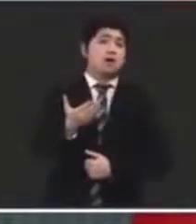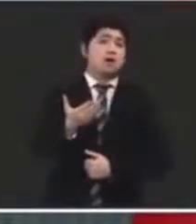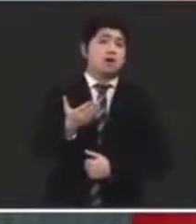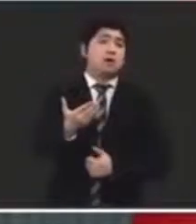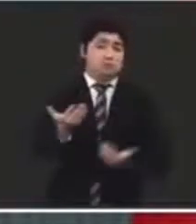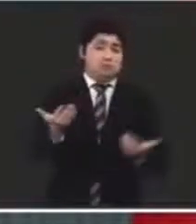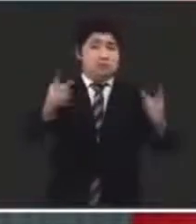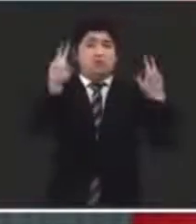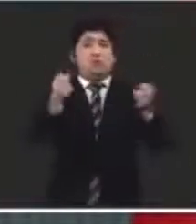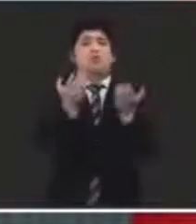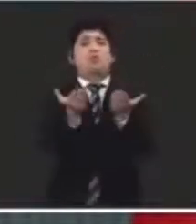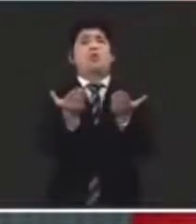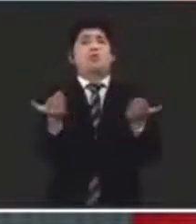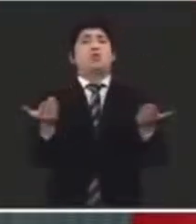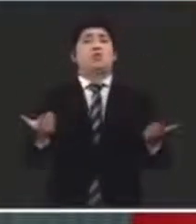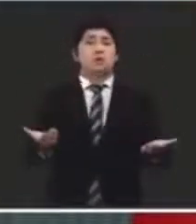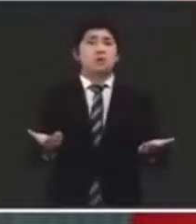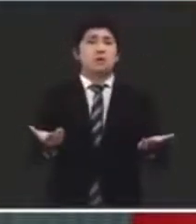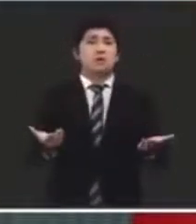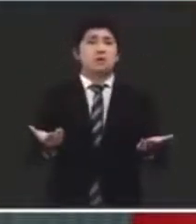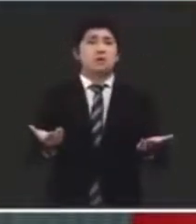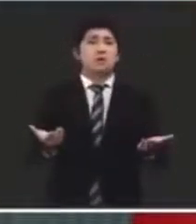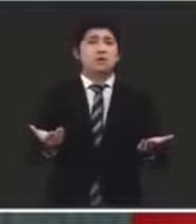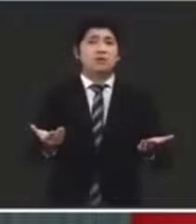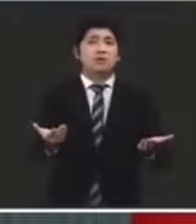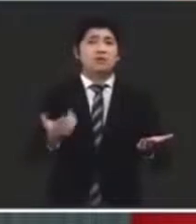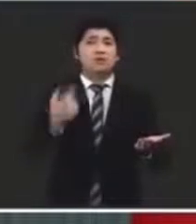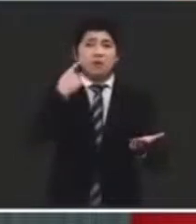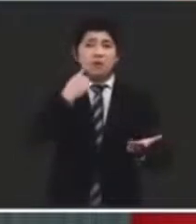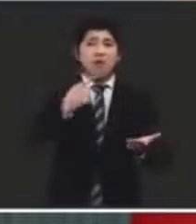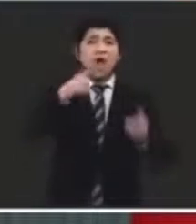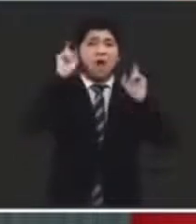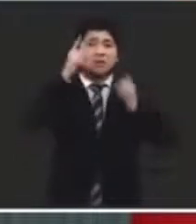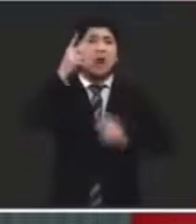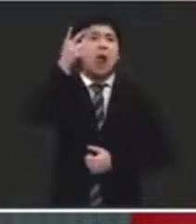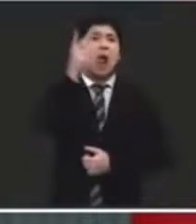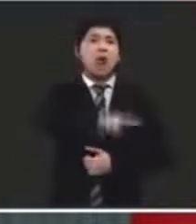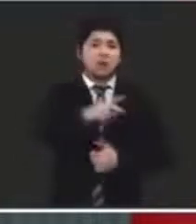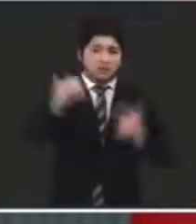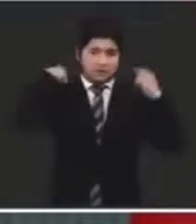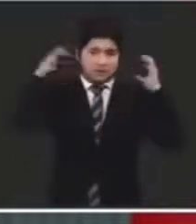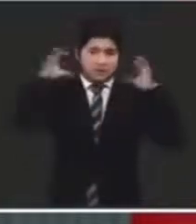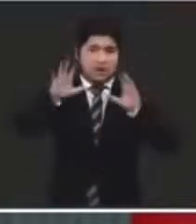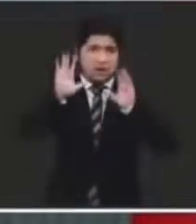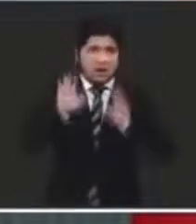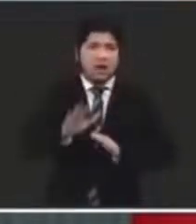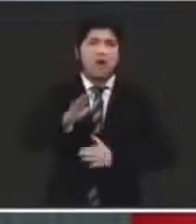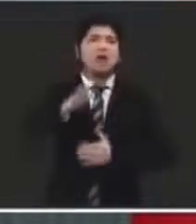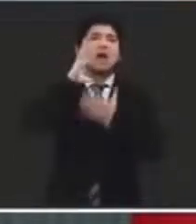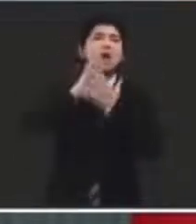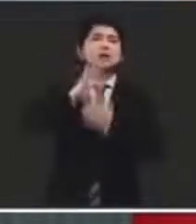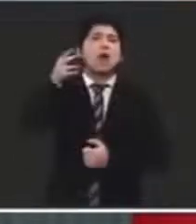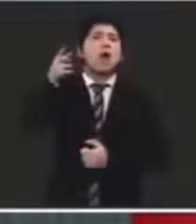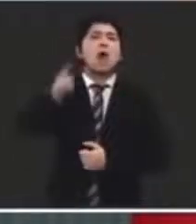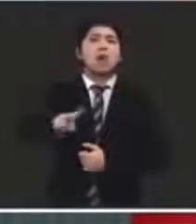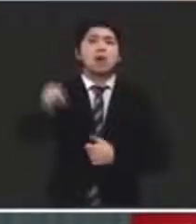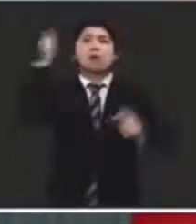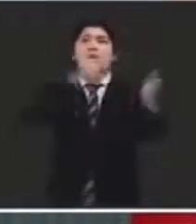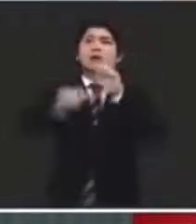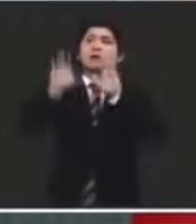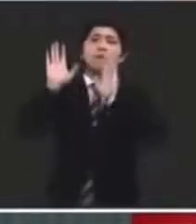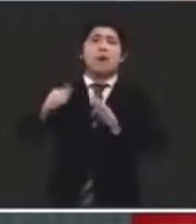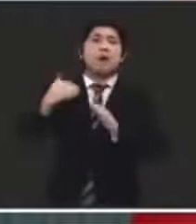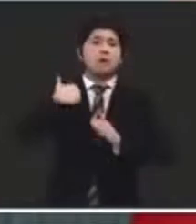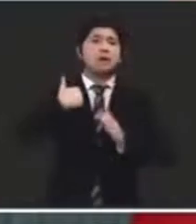mesele bu eşek ölür kalır semeri insan ölür kalır eseri biz bu